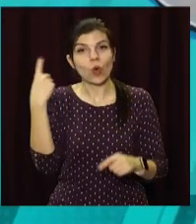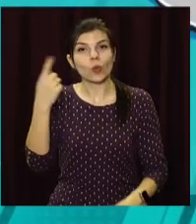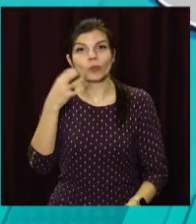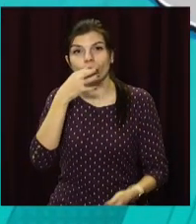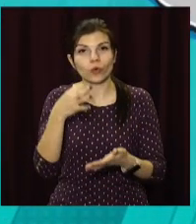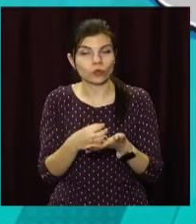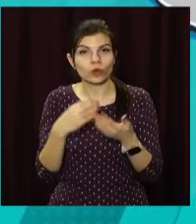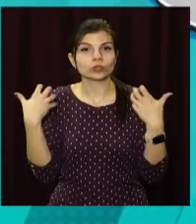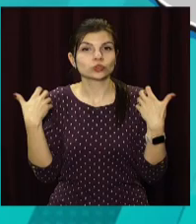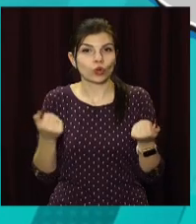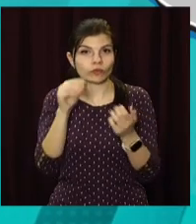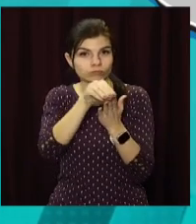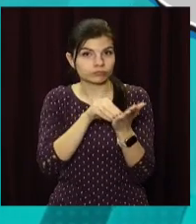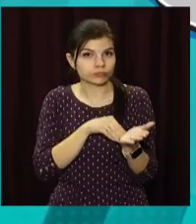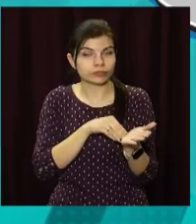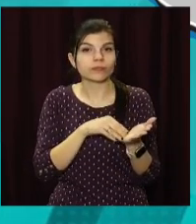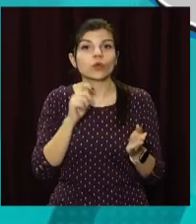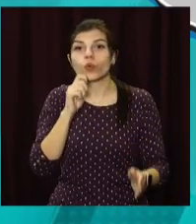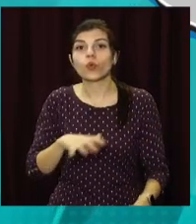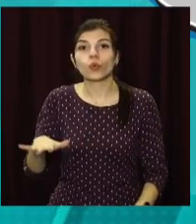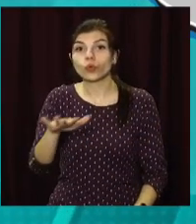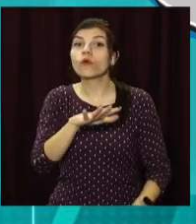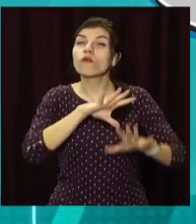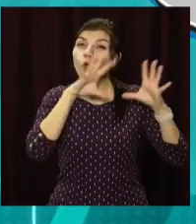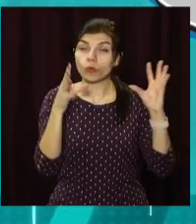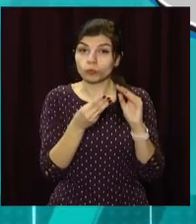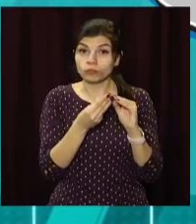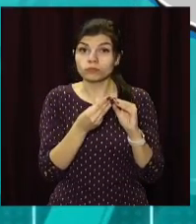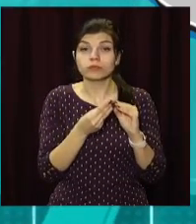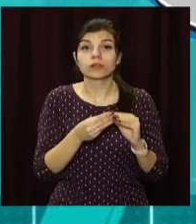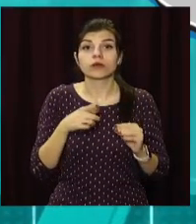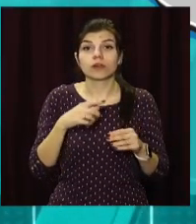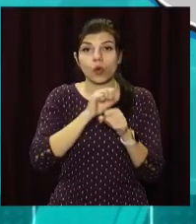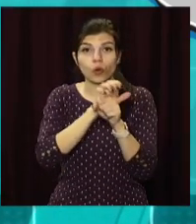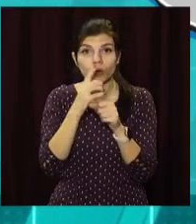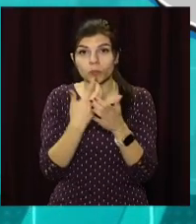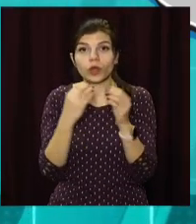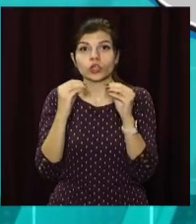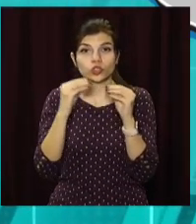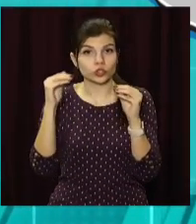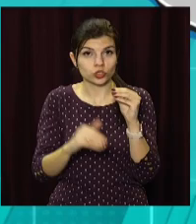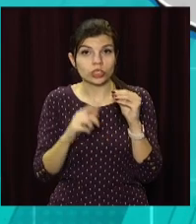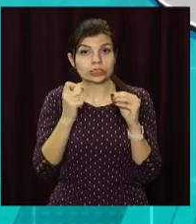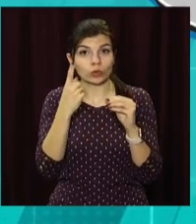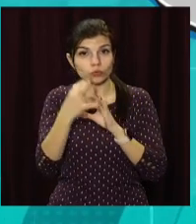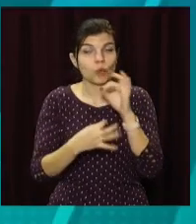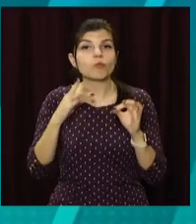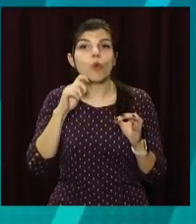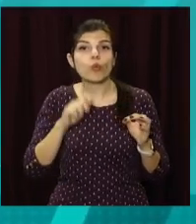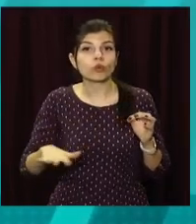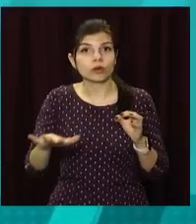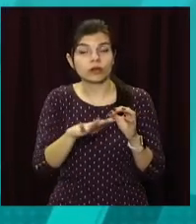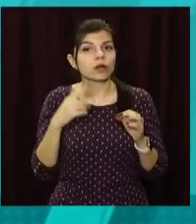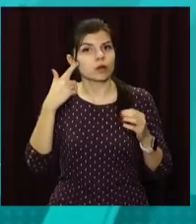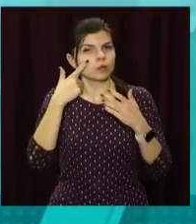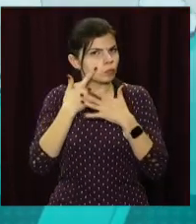обласному департаменті охорони здоров'я. В Україні ж за попередню добу корону діагностували майже в 10 тисяч людей. В антилідерах